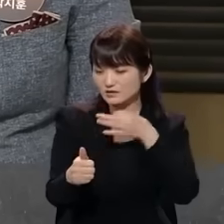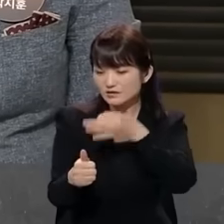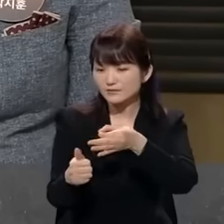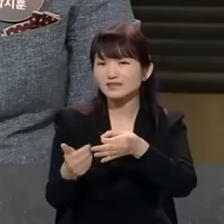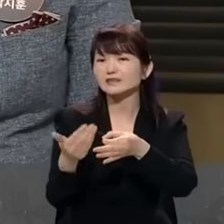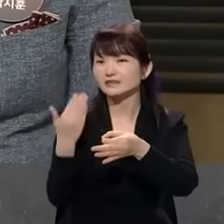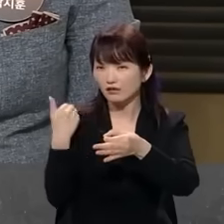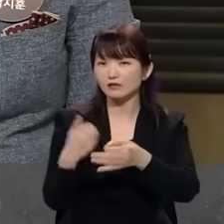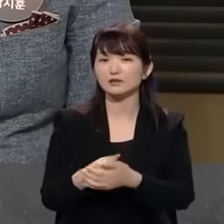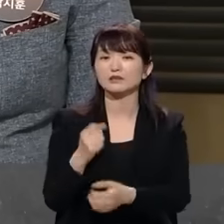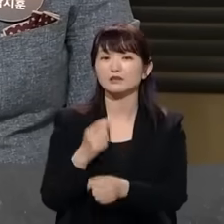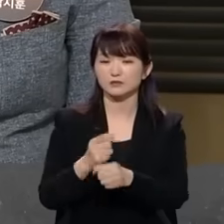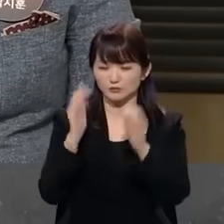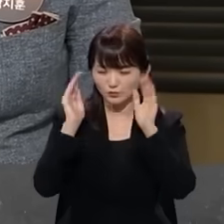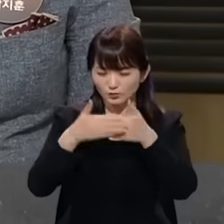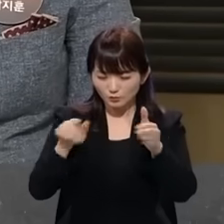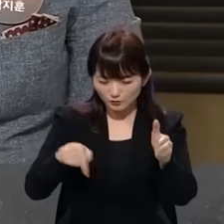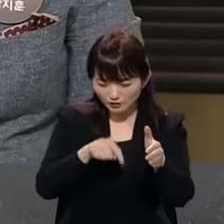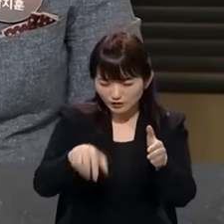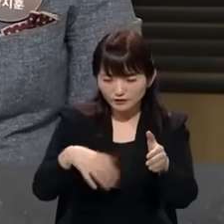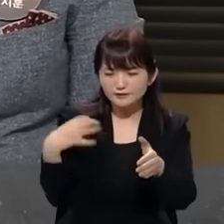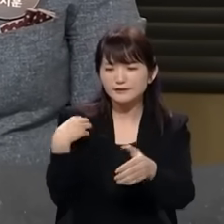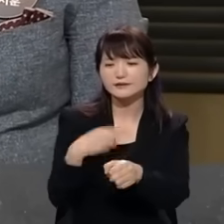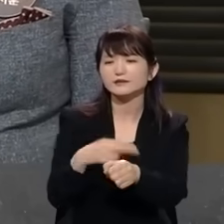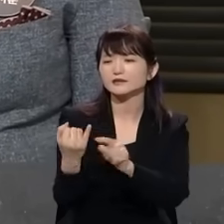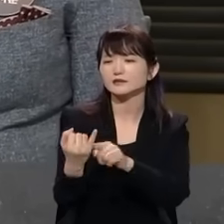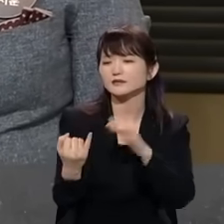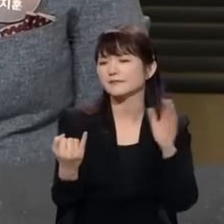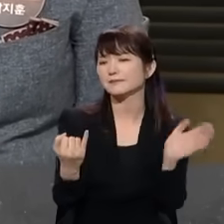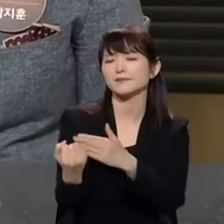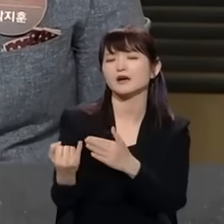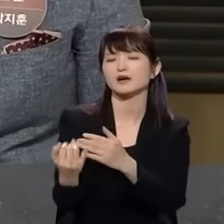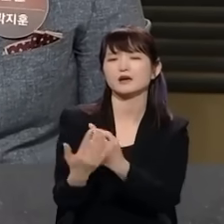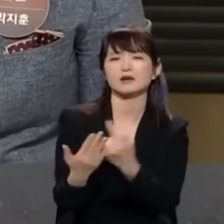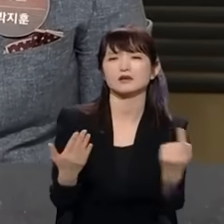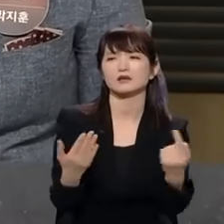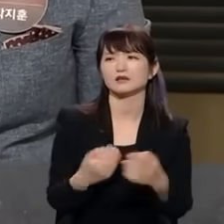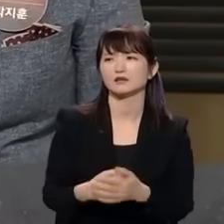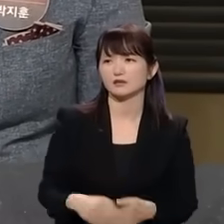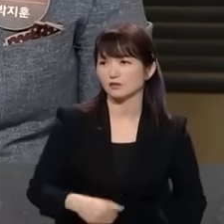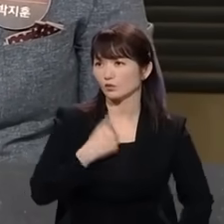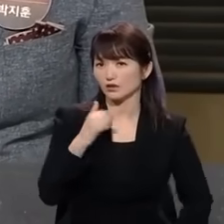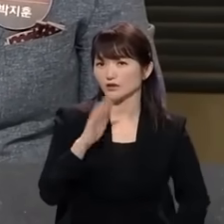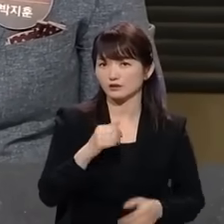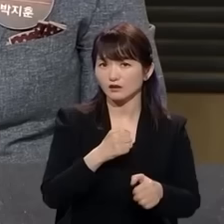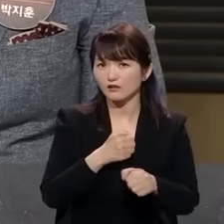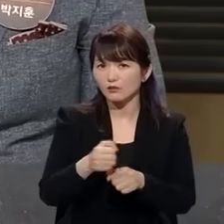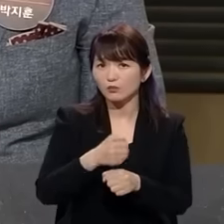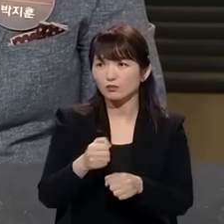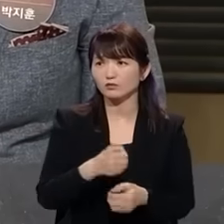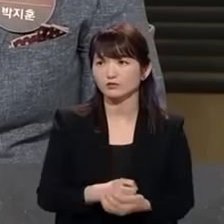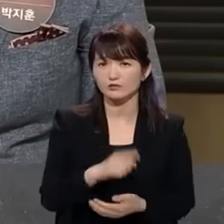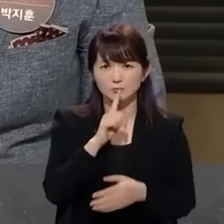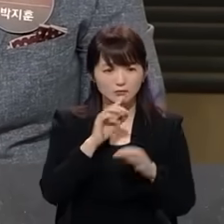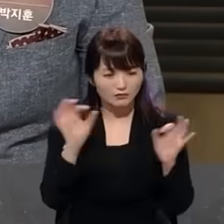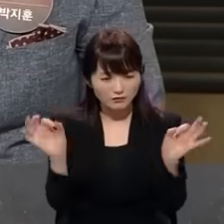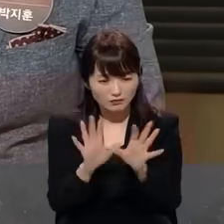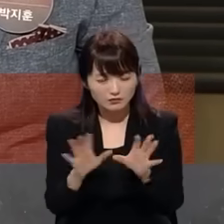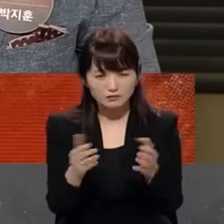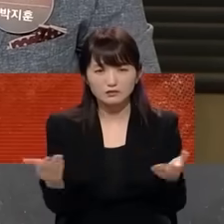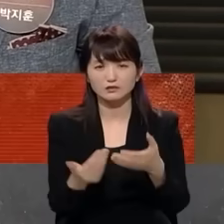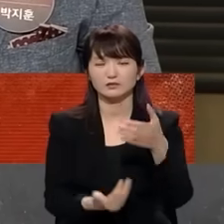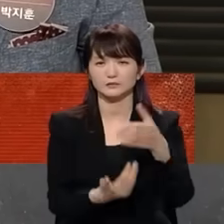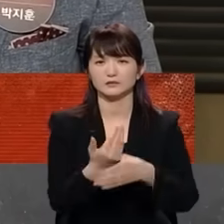전에 이미 교실에서 담임 선생님 한 대 때리고 나온 상황이 화가 난 게 아니고 당황스럽고 사실 말도 안 되는 일들이 지금